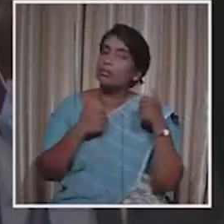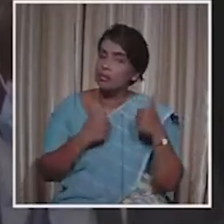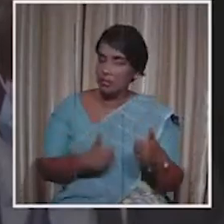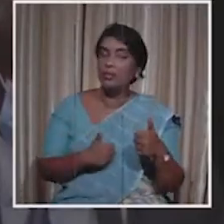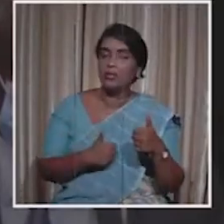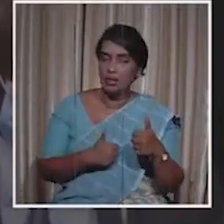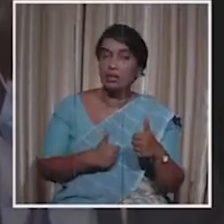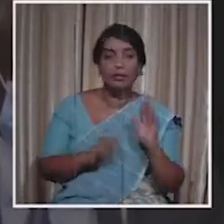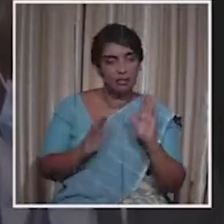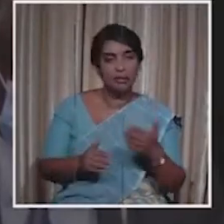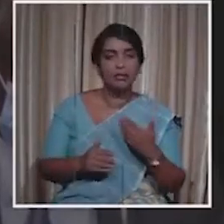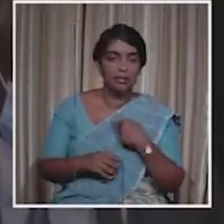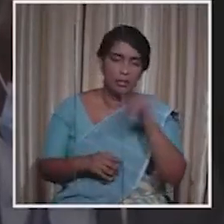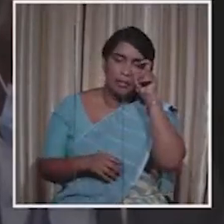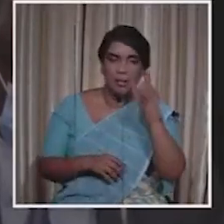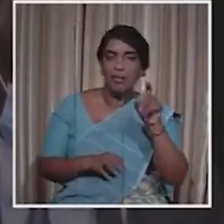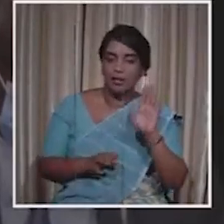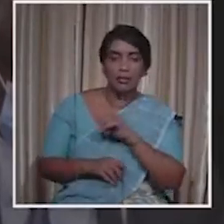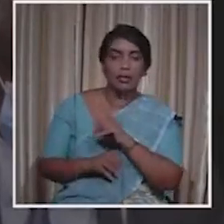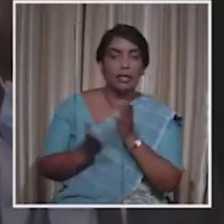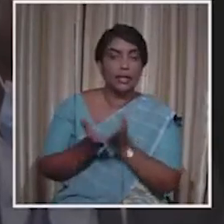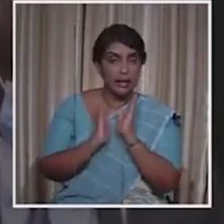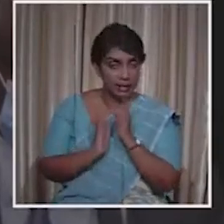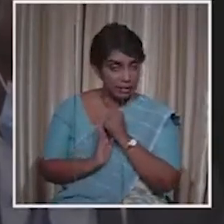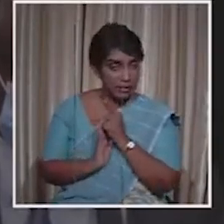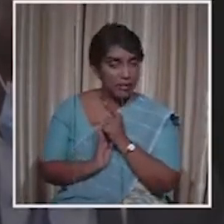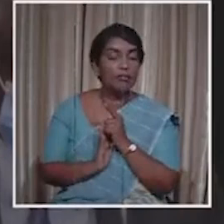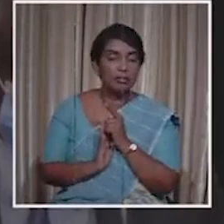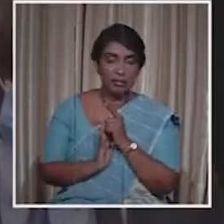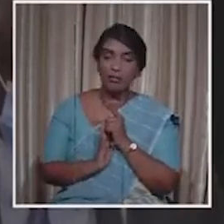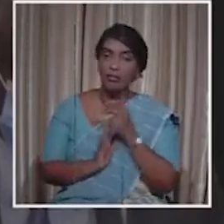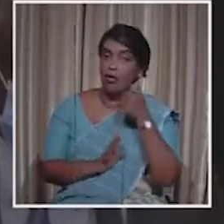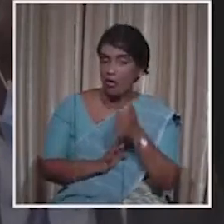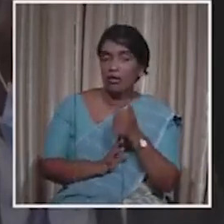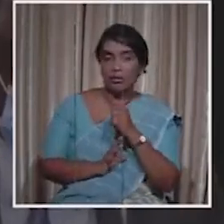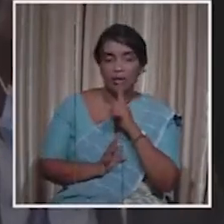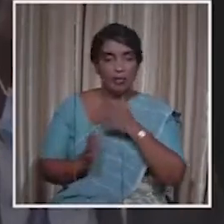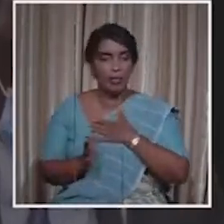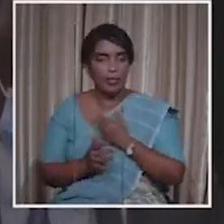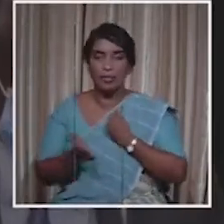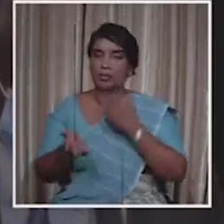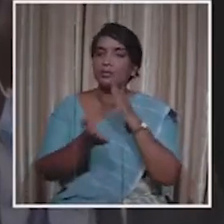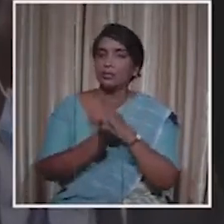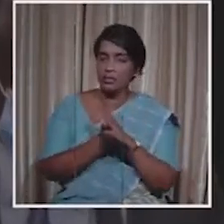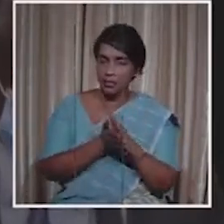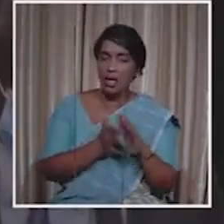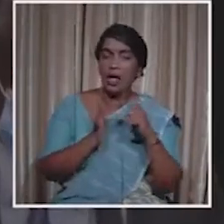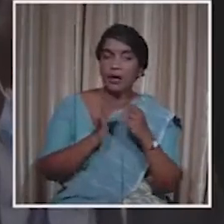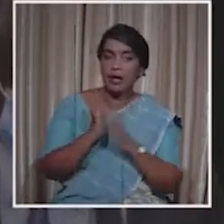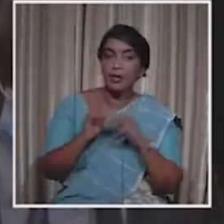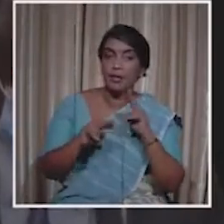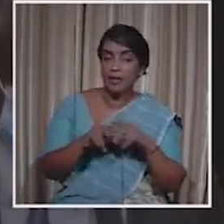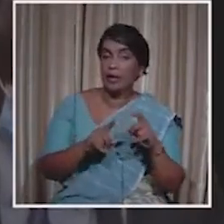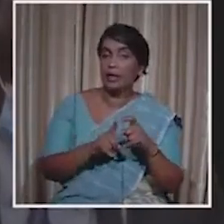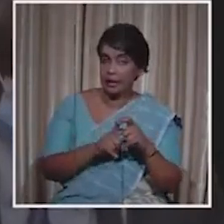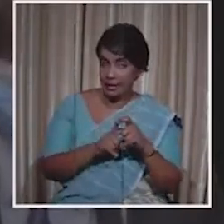இன்னும் கரிசனையோடு பார்க்கிறோம், இந்தியா அவ்வாறு கோருவது மிகவும் ஒரு மனிதாபிமான நடவடிக்கை என்று IMF-னுடைய பணிப்பாளரை குறிப்பிட்டிருந்தார்.